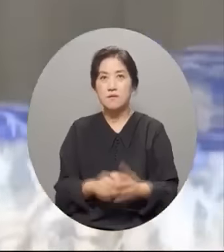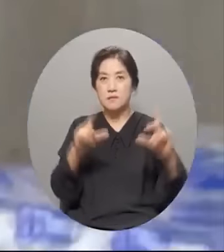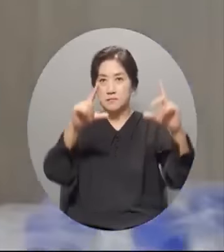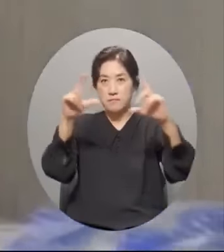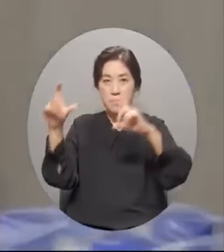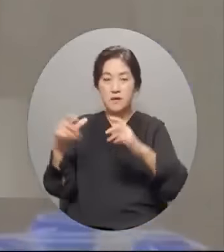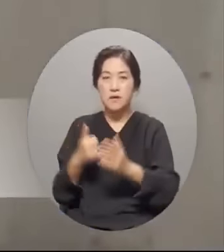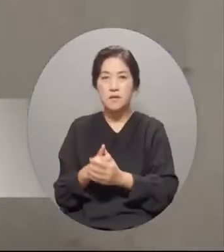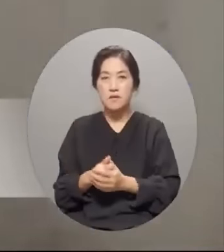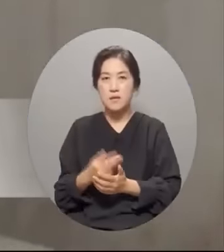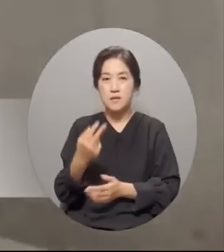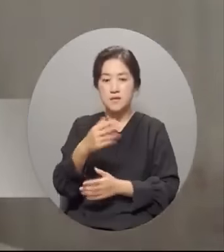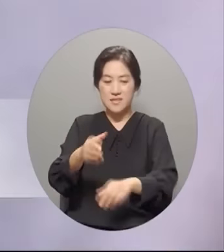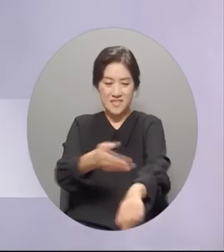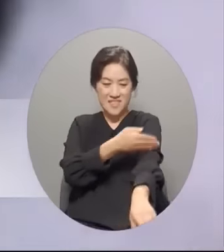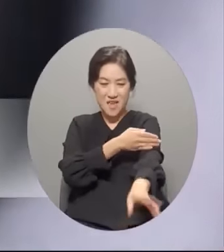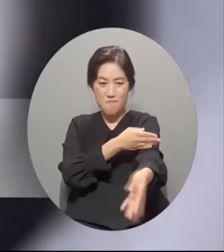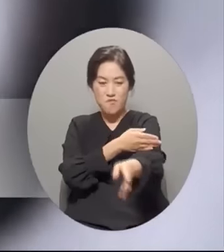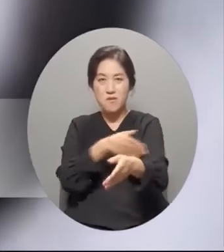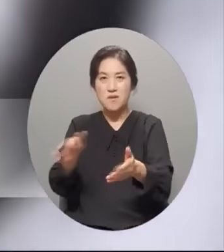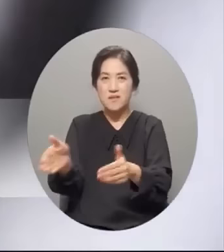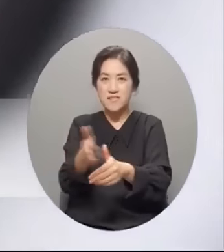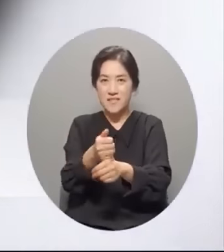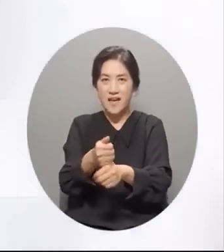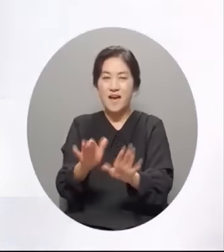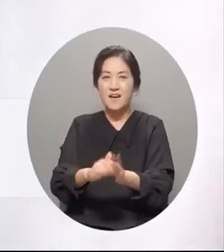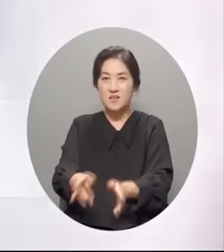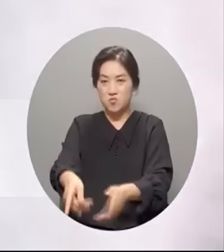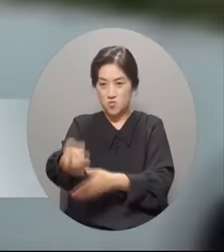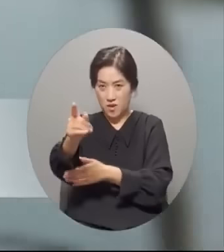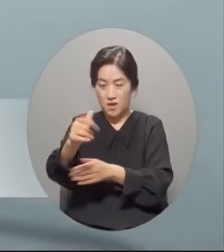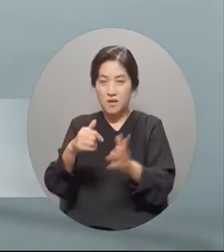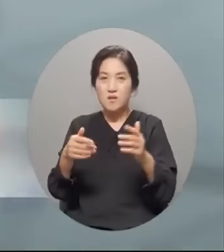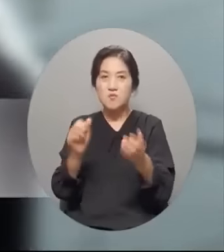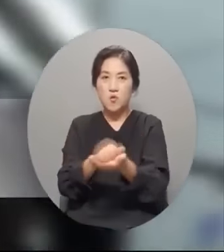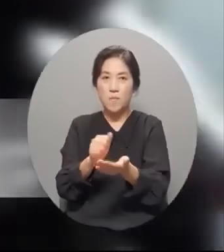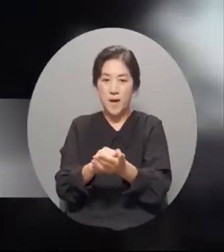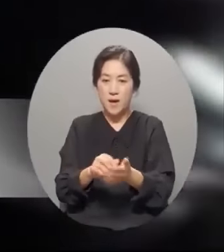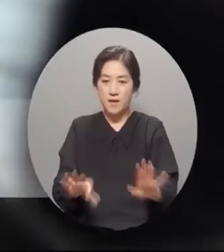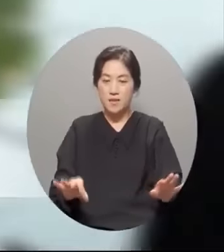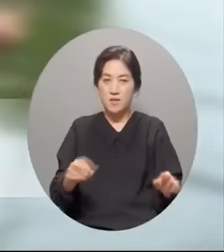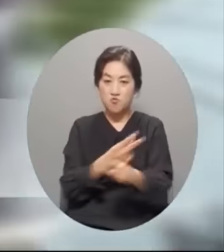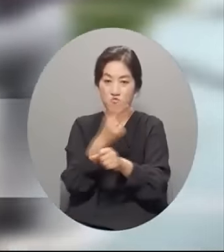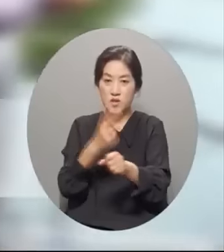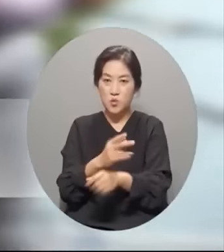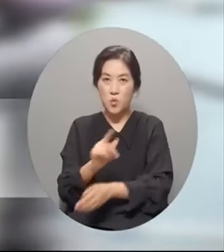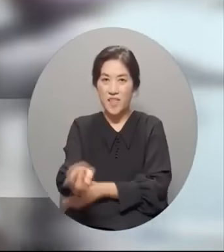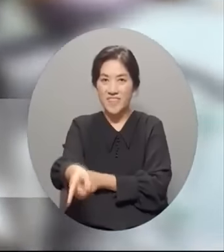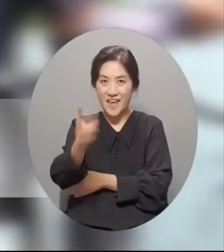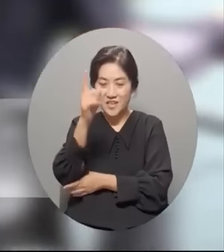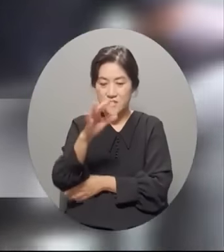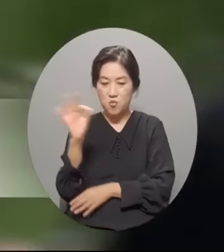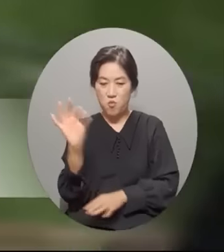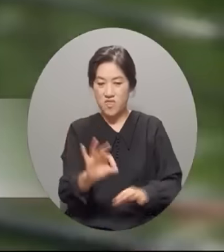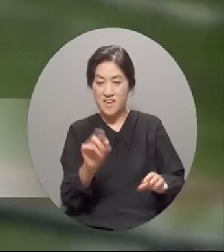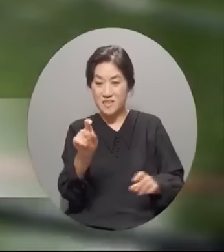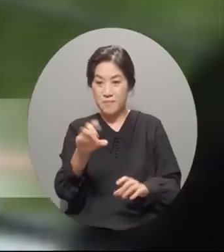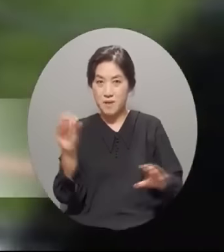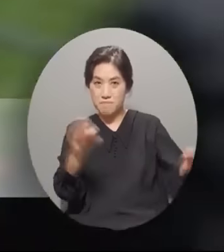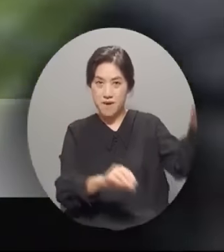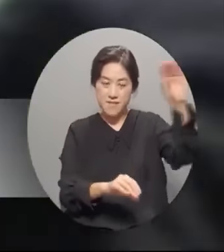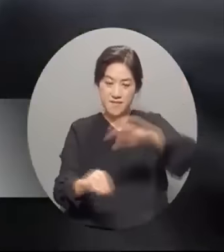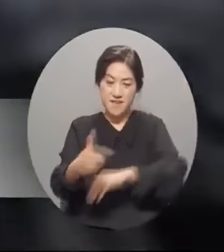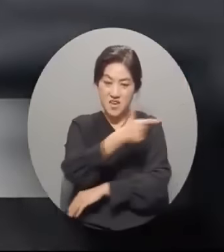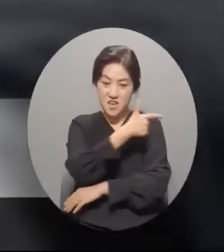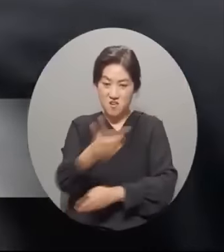이른바 대물낚기 도박. 한 판에 10만 원씩 현금을 내고 2시간 동안 낚시를 하는데 가장 크고 무게가 나가는